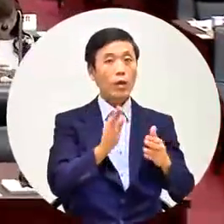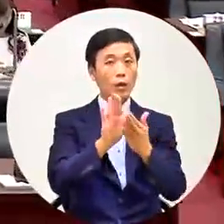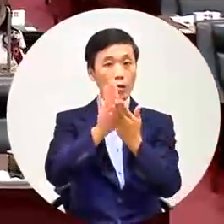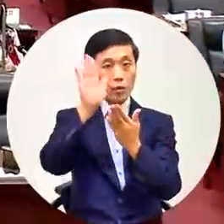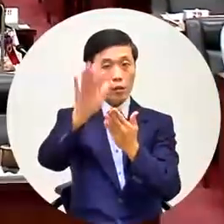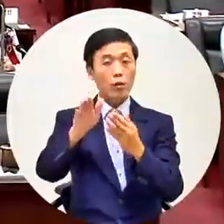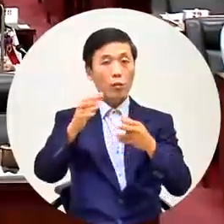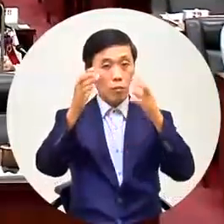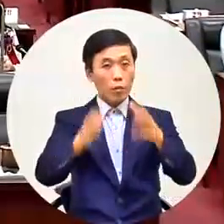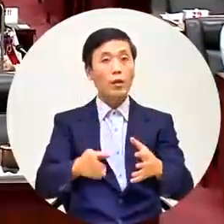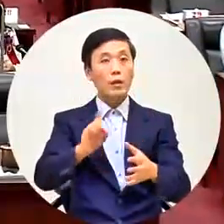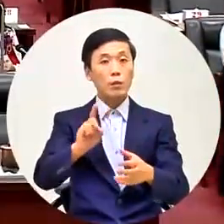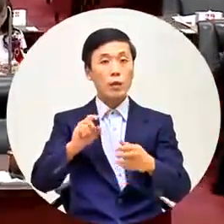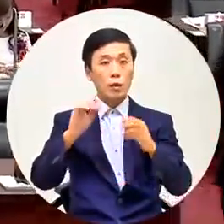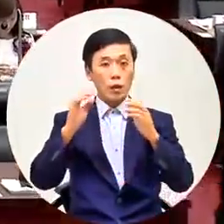礼。